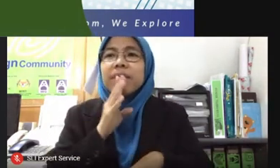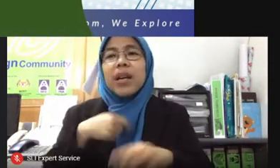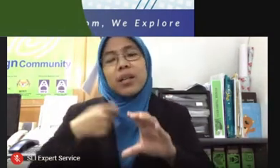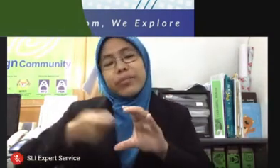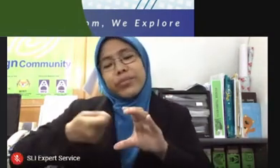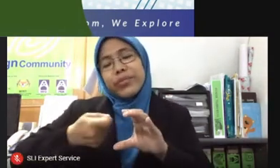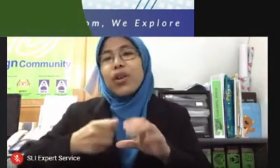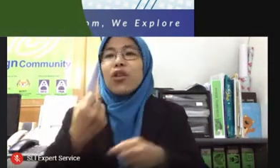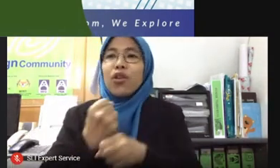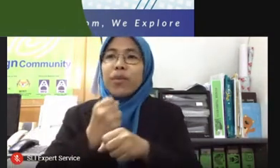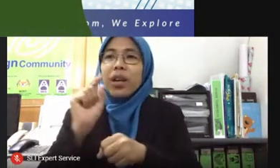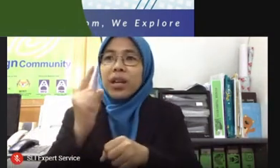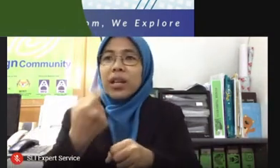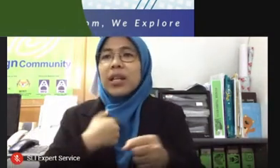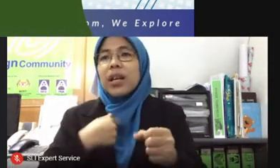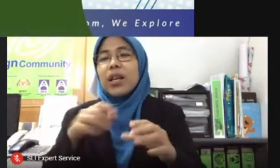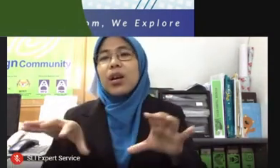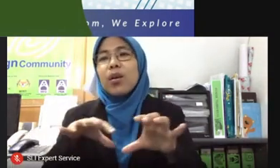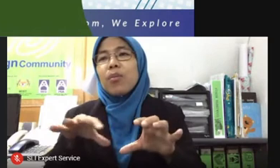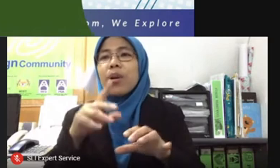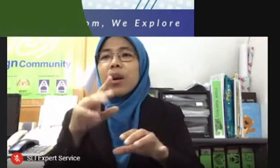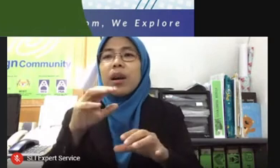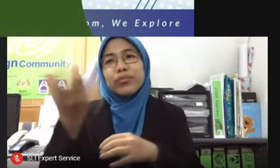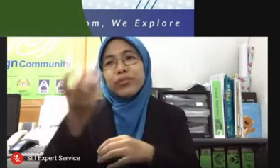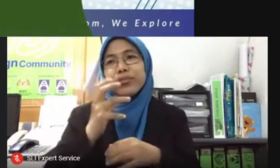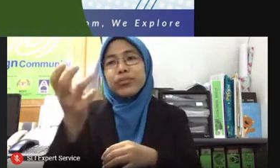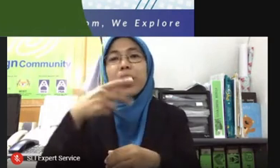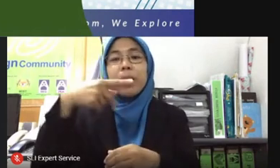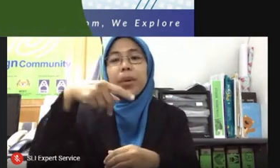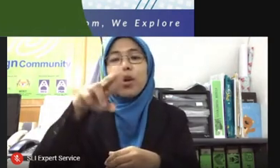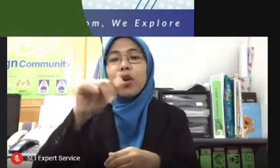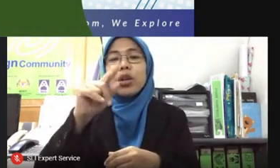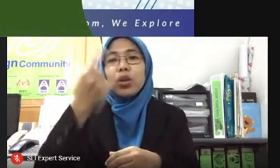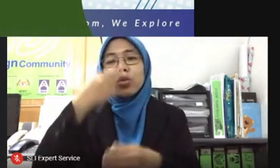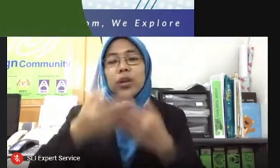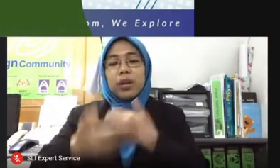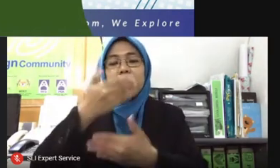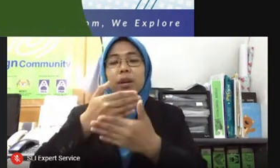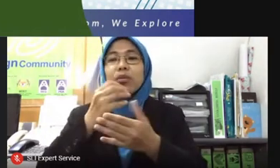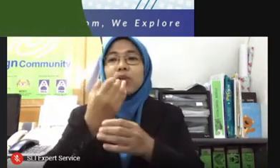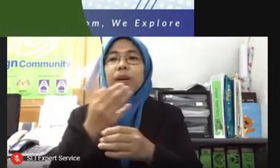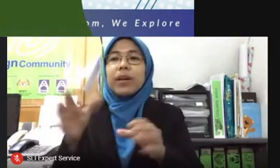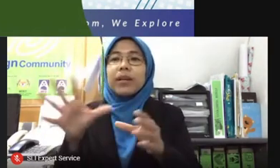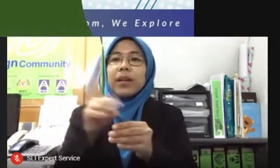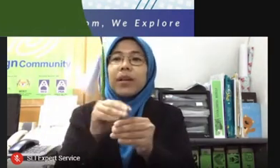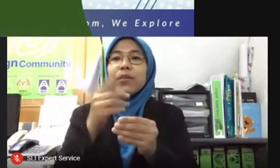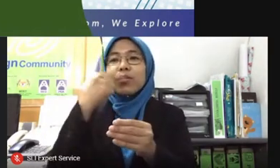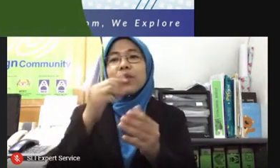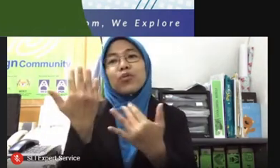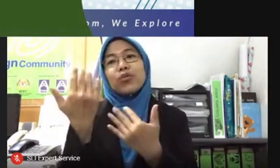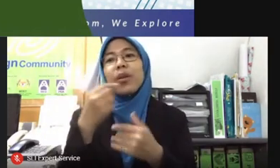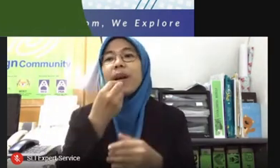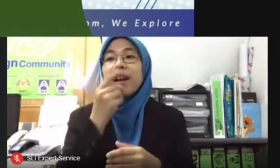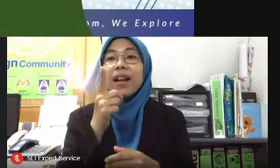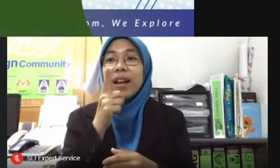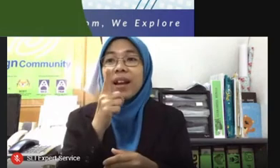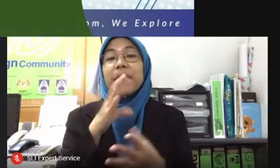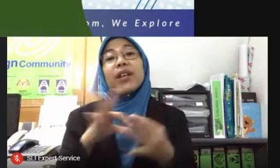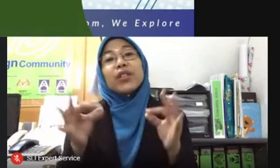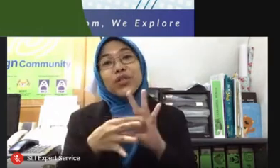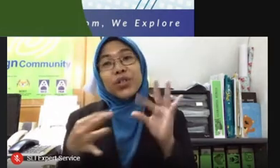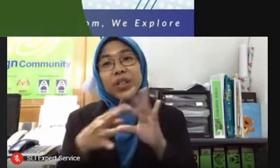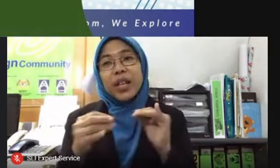je. Ataupun saya buat protein milkshake supaya dah cover breakfast tu, nanti tinggal nak makan tengah hari je. So bila kita bercerita